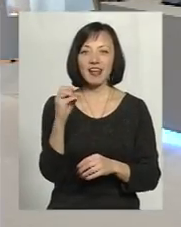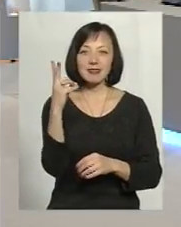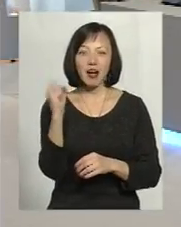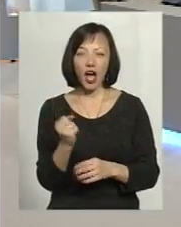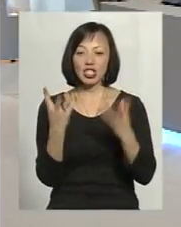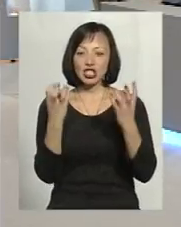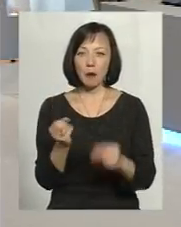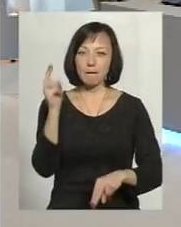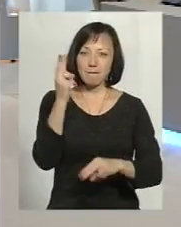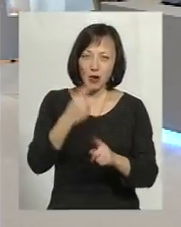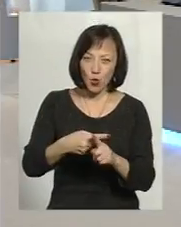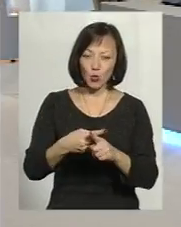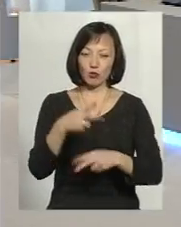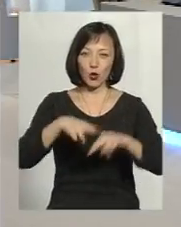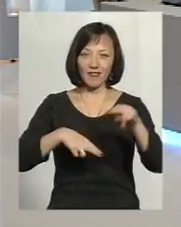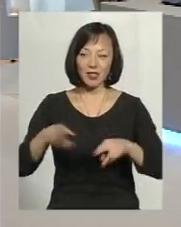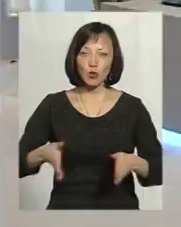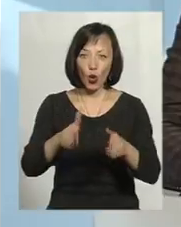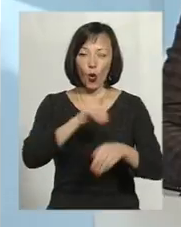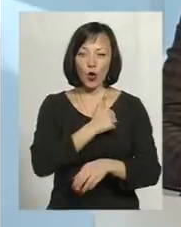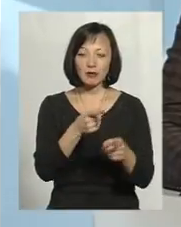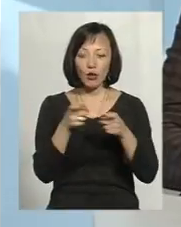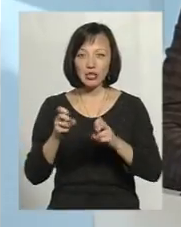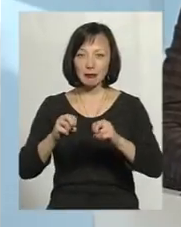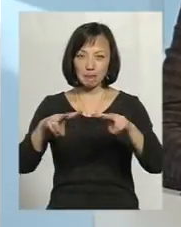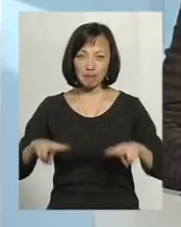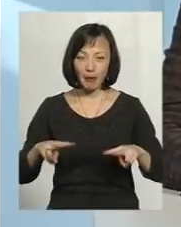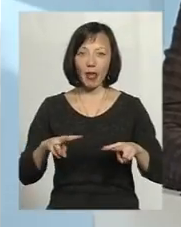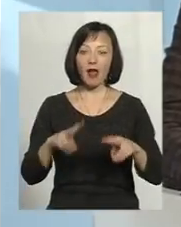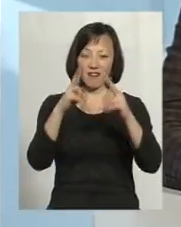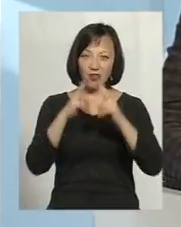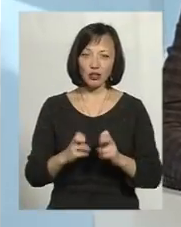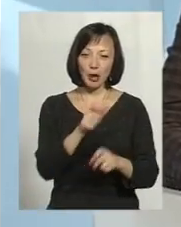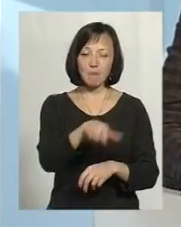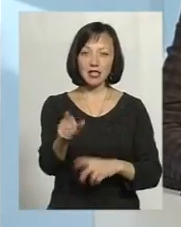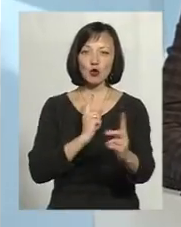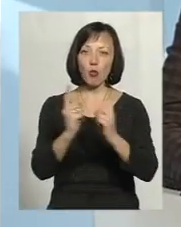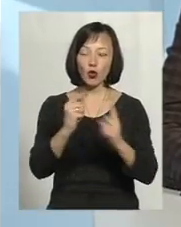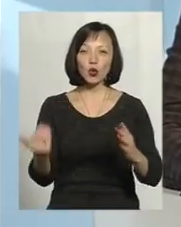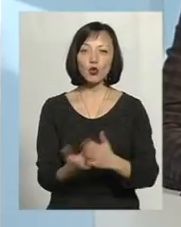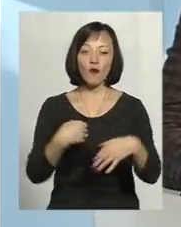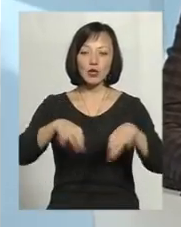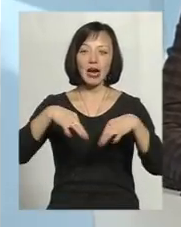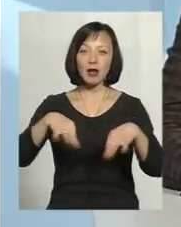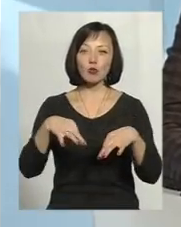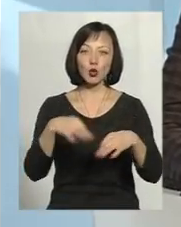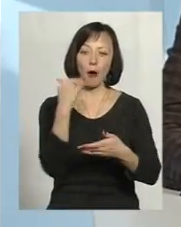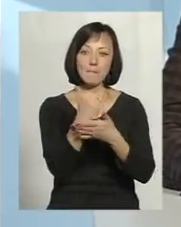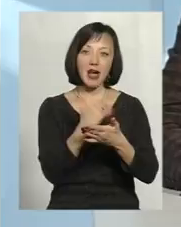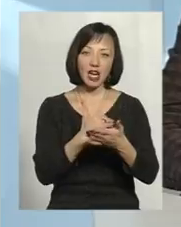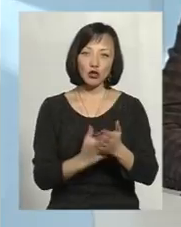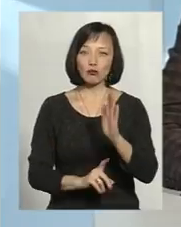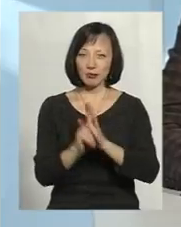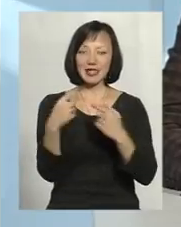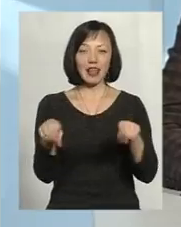таки збираємо пропозиції. Після того хочемо залучити експертів-професіоналів, вивчити пасажиропотік і нову транспортну мережу запустити такою,